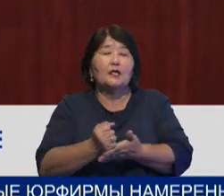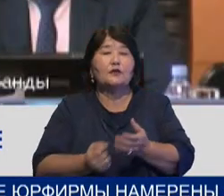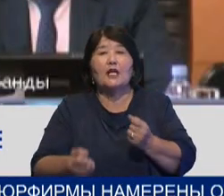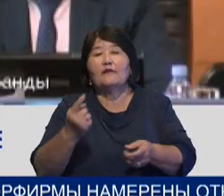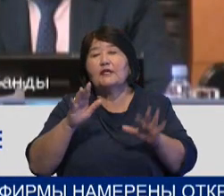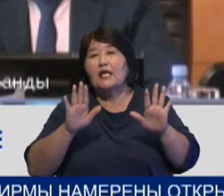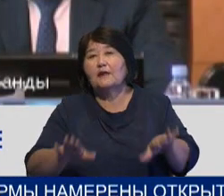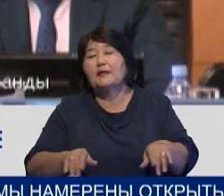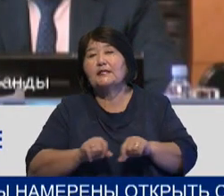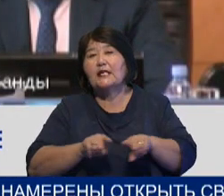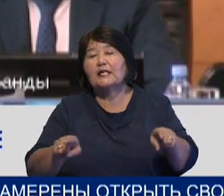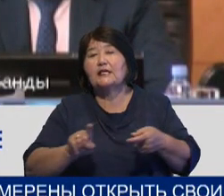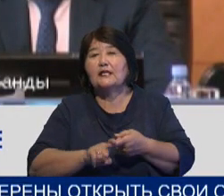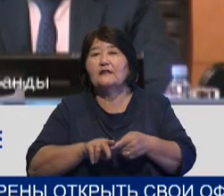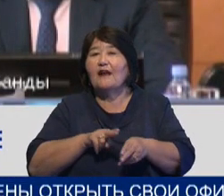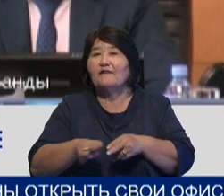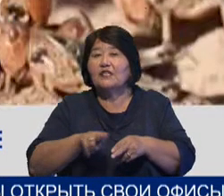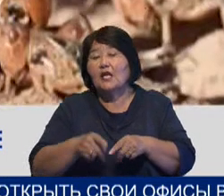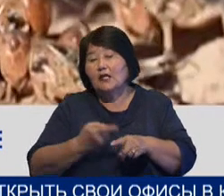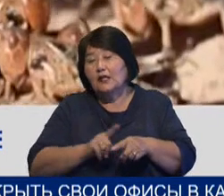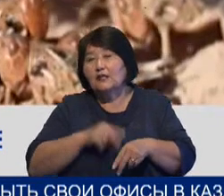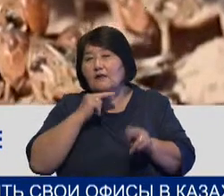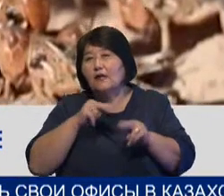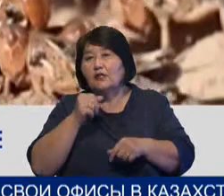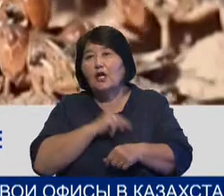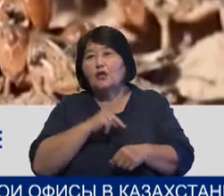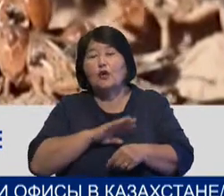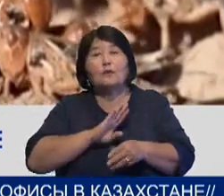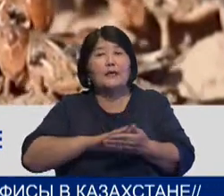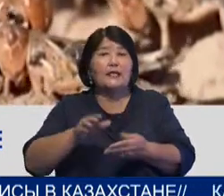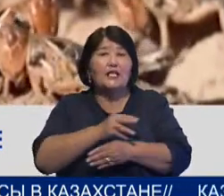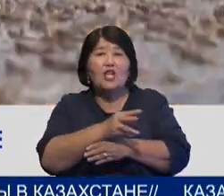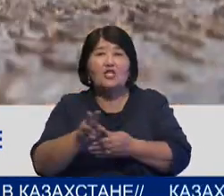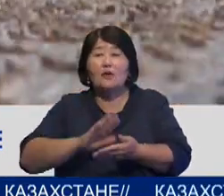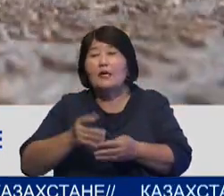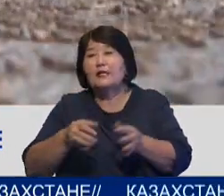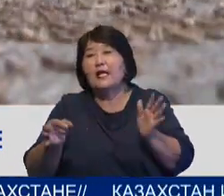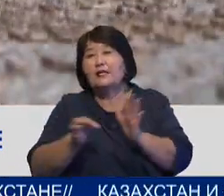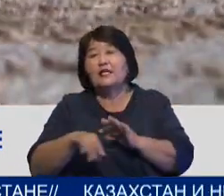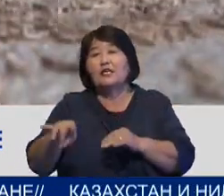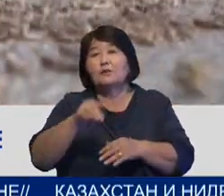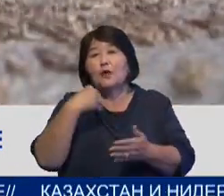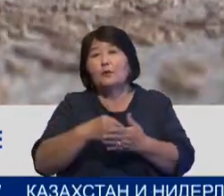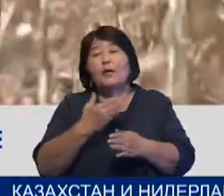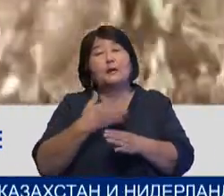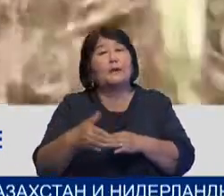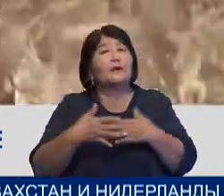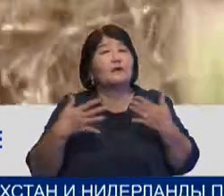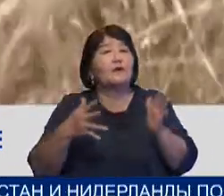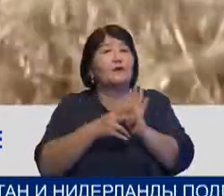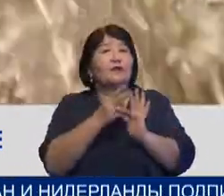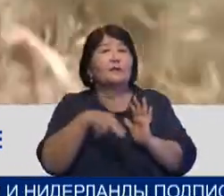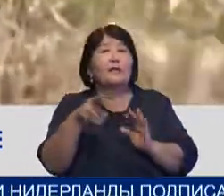выявления мест распространения вредителей и взять на контроль работы по Дезо обработке на эти цели из республиканского бюджета выделено 8